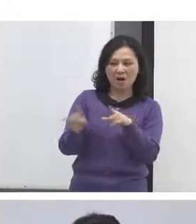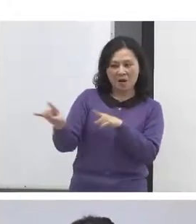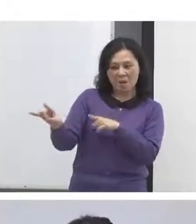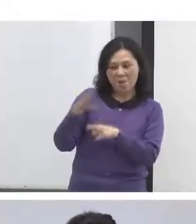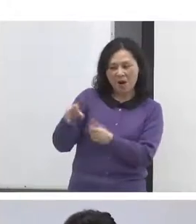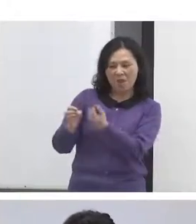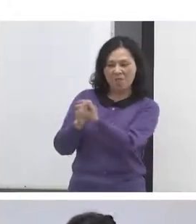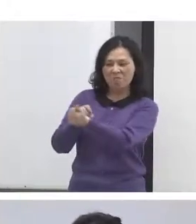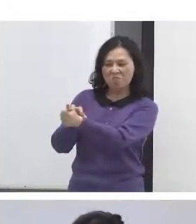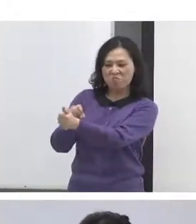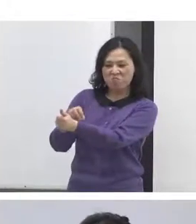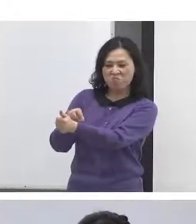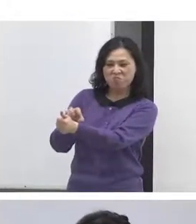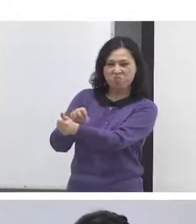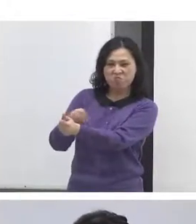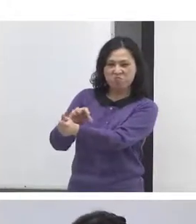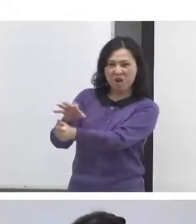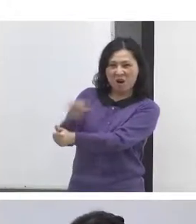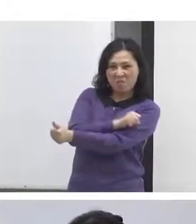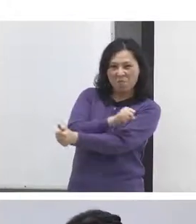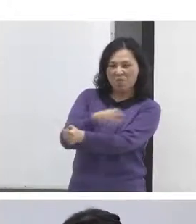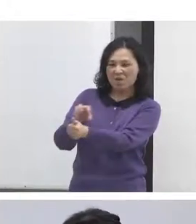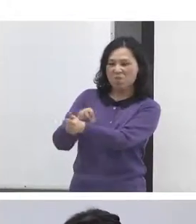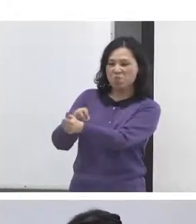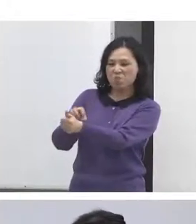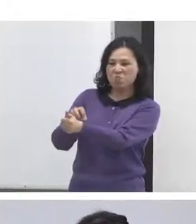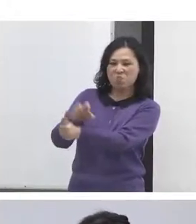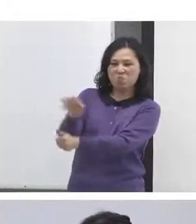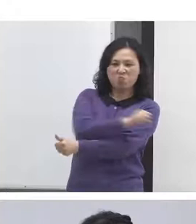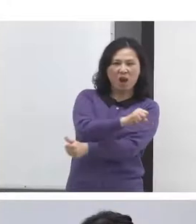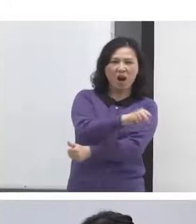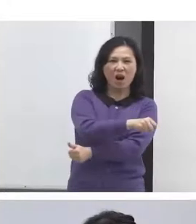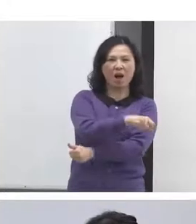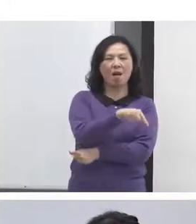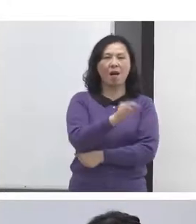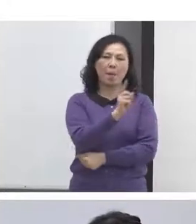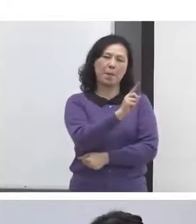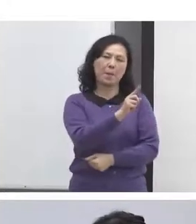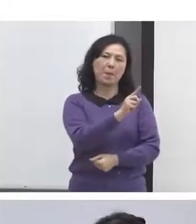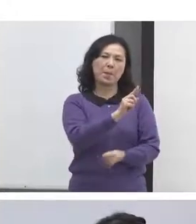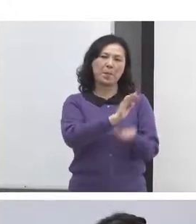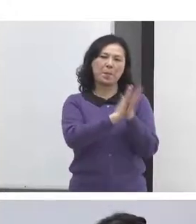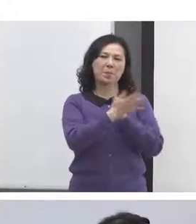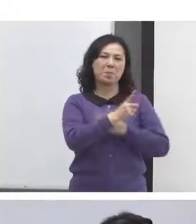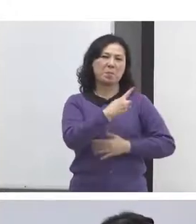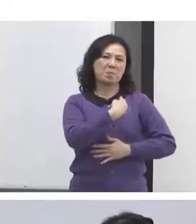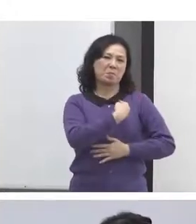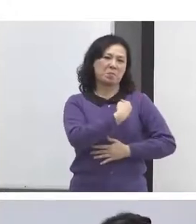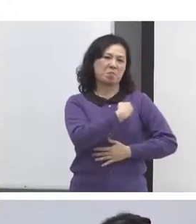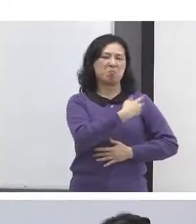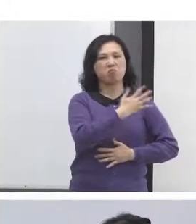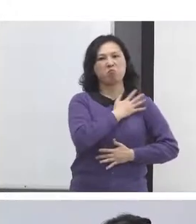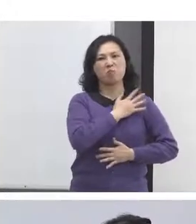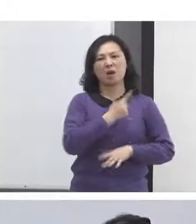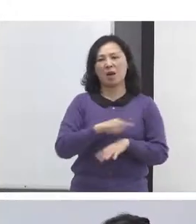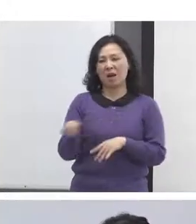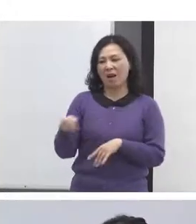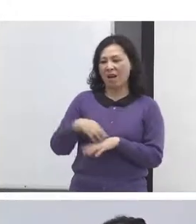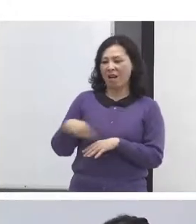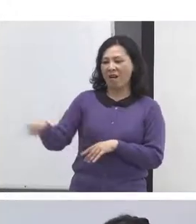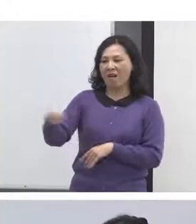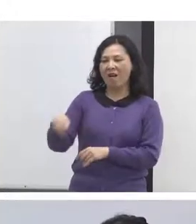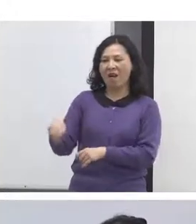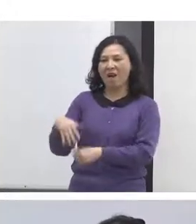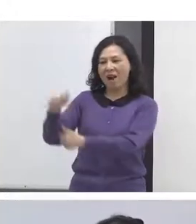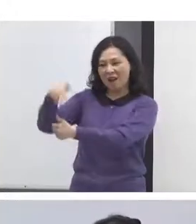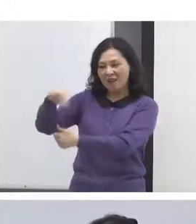剥削吧，或者是夺取吧，就是把这些东西变成他们的，就是他们可以利用这些低薪或者是低价的劳